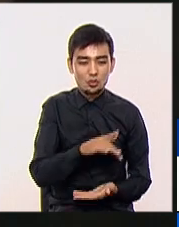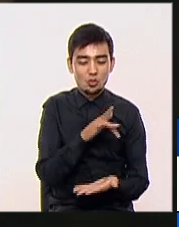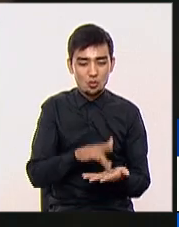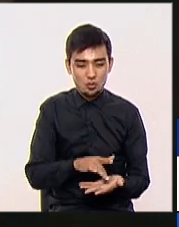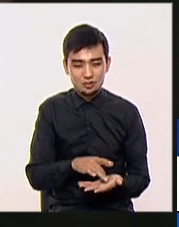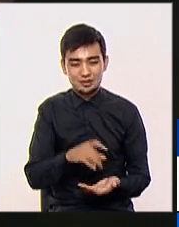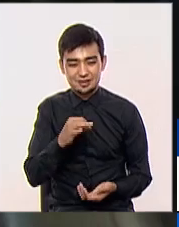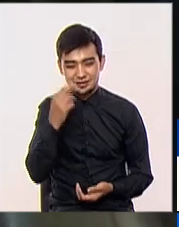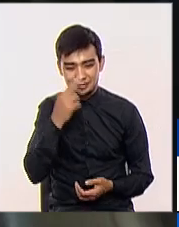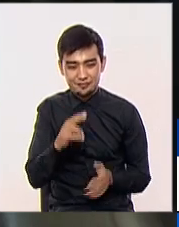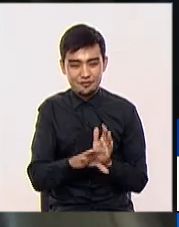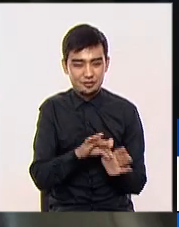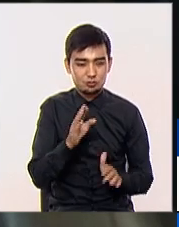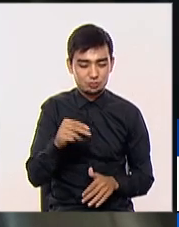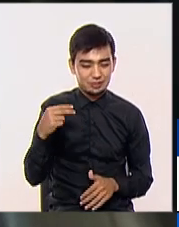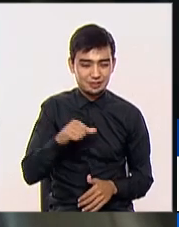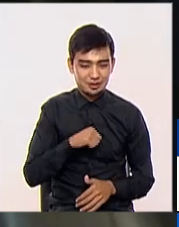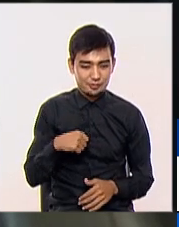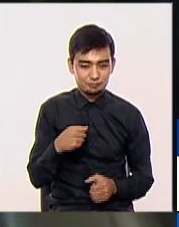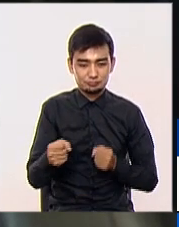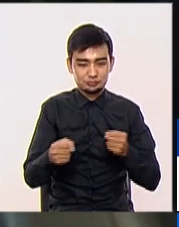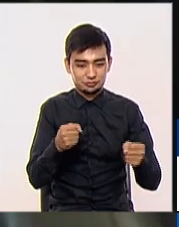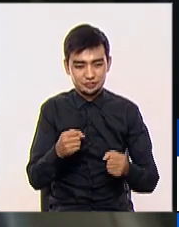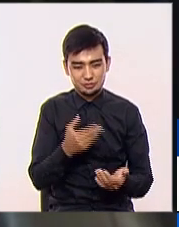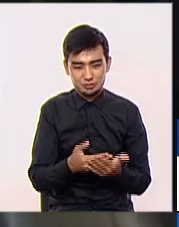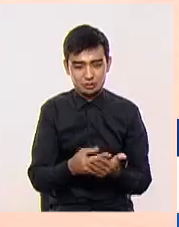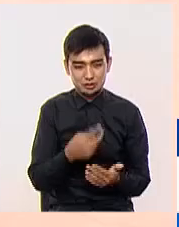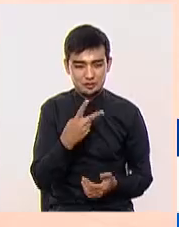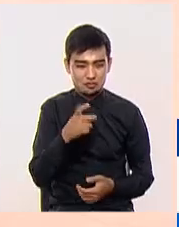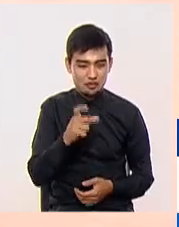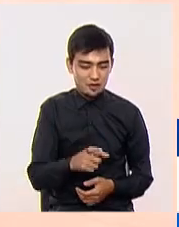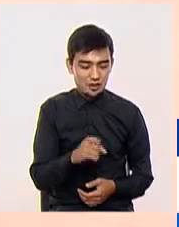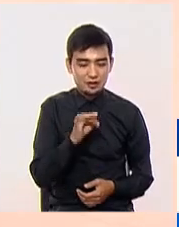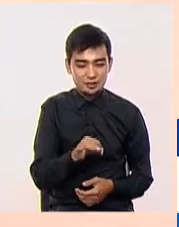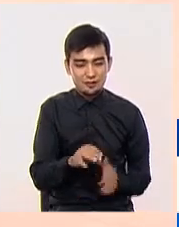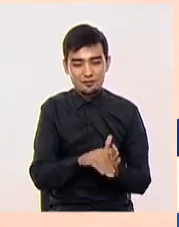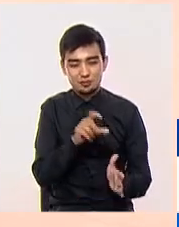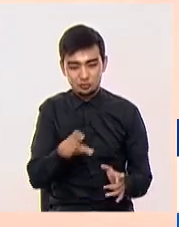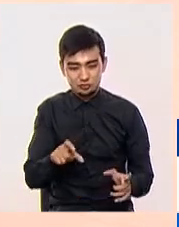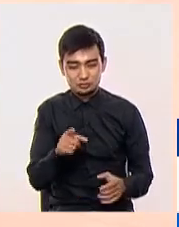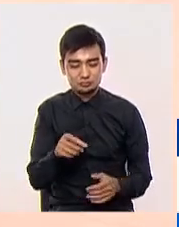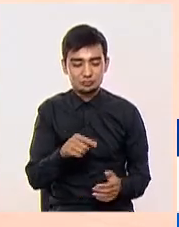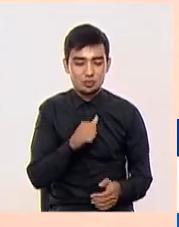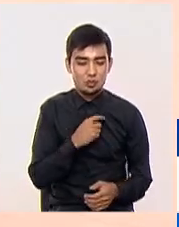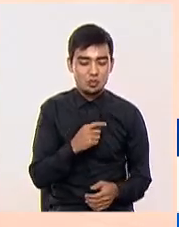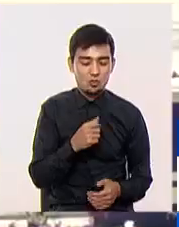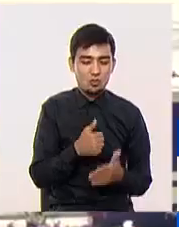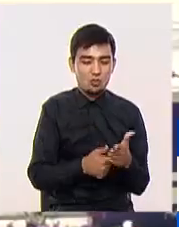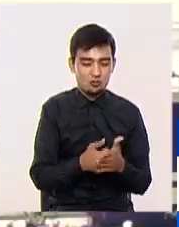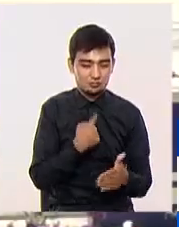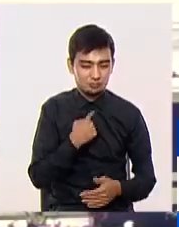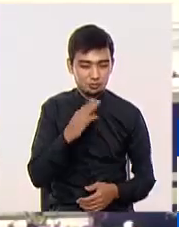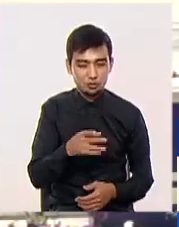столицы будут избирать. Президент будет выдвигать на этот пост не менее 2 кандидатов, а депутаты маслихата проголосуют. Каким качеством